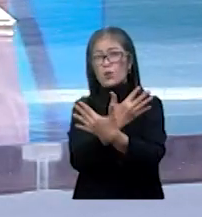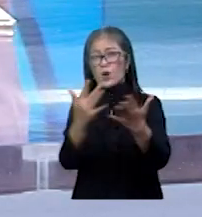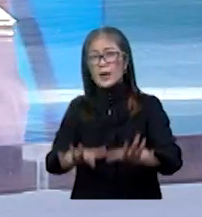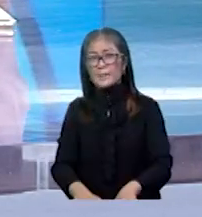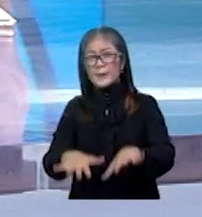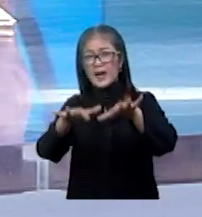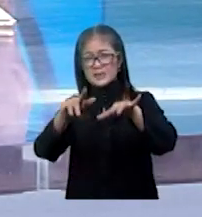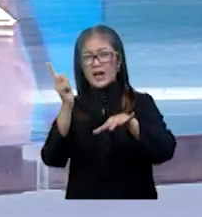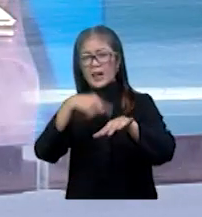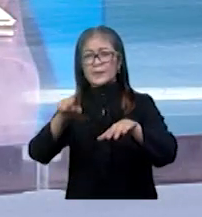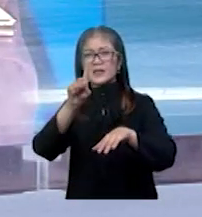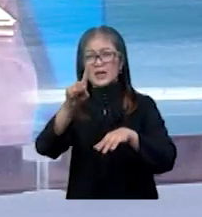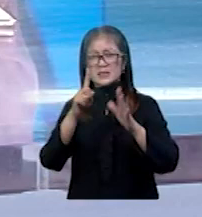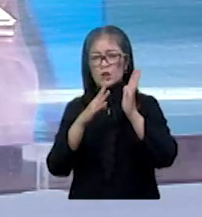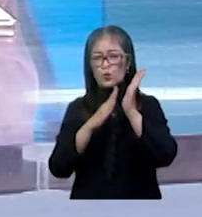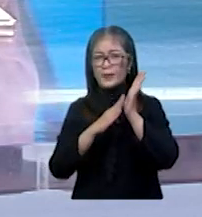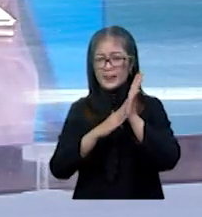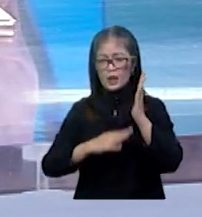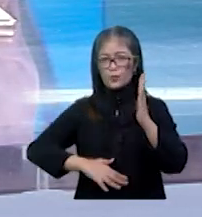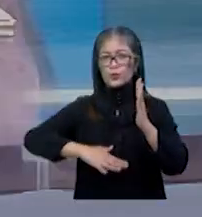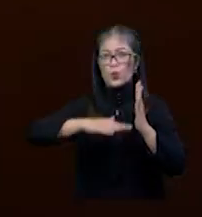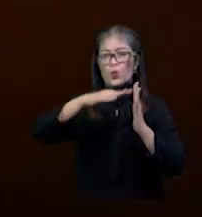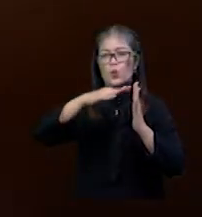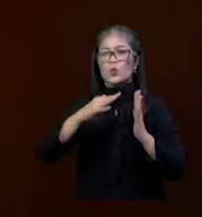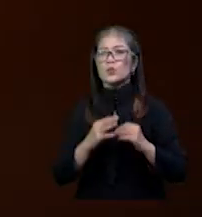terendam banjir lebih dari satu meter